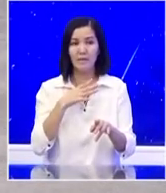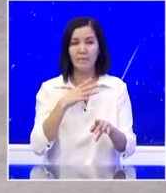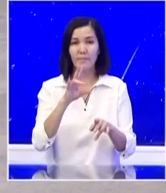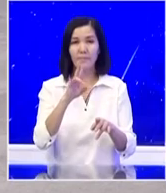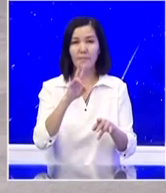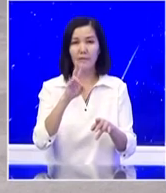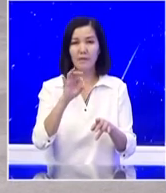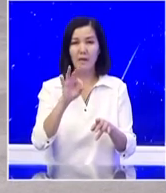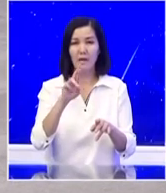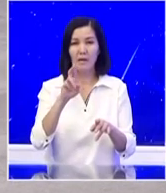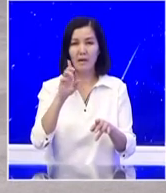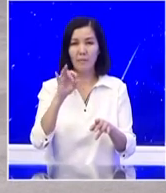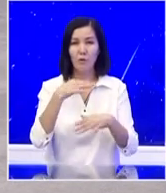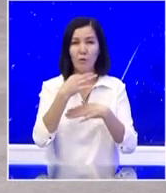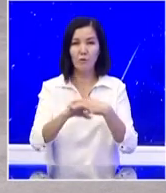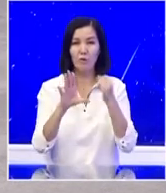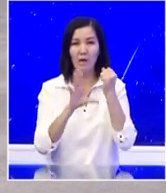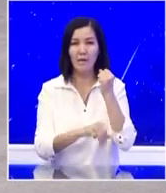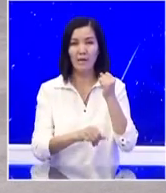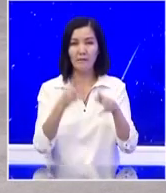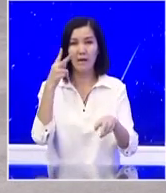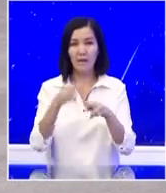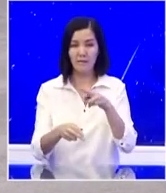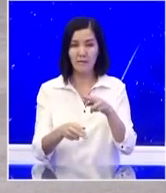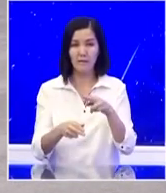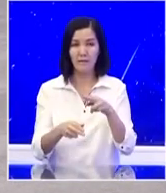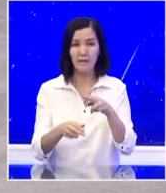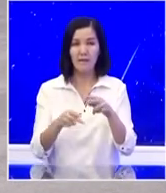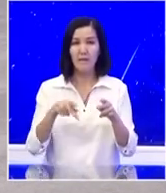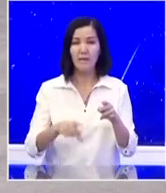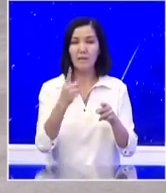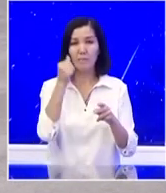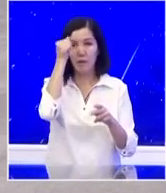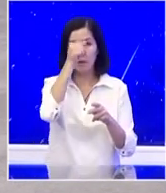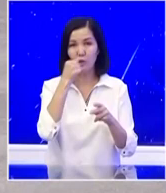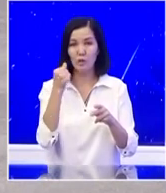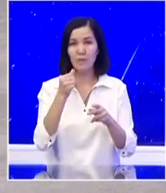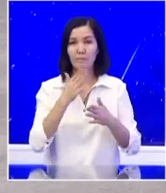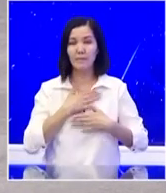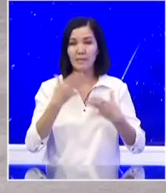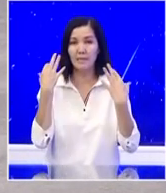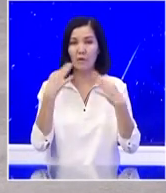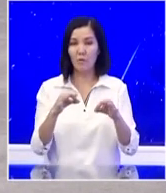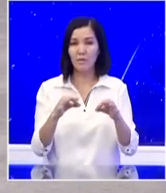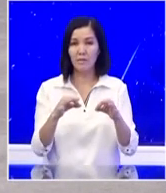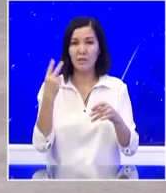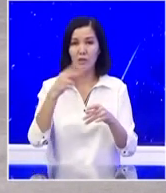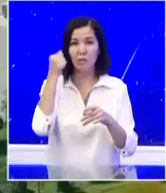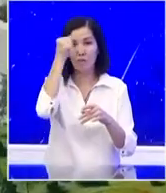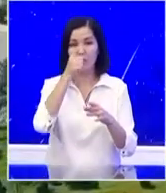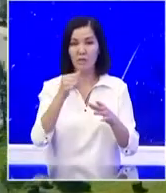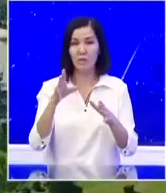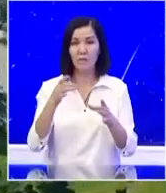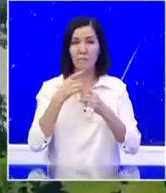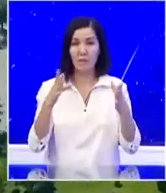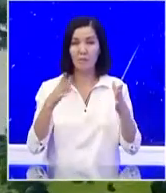ноябрь айының соңында аяқталды ғой. Өйткені 2001 жылы біздің тәуелсіздігіміздің 20 жылдығы болатын.